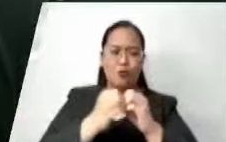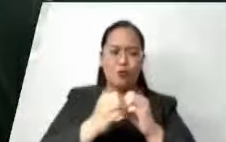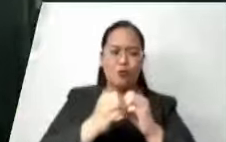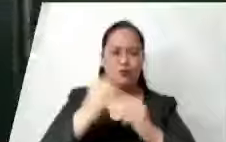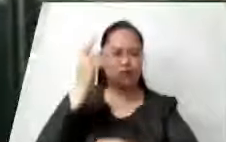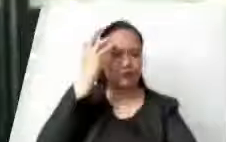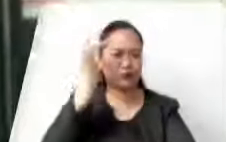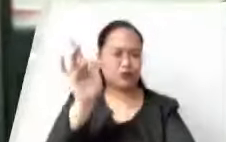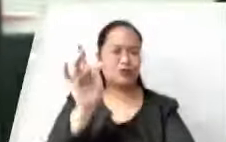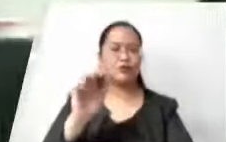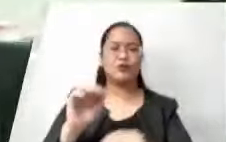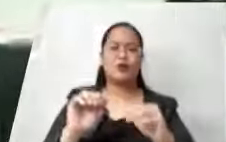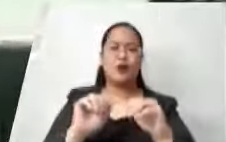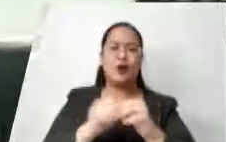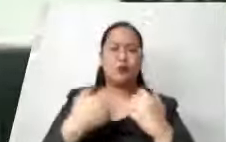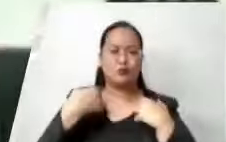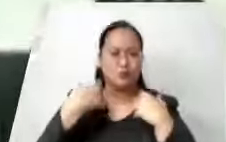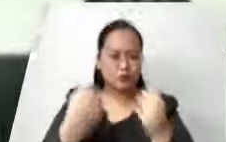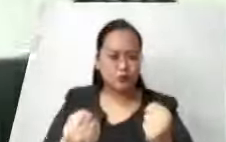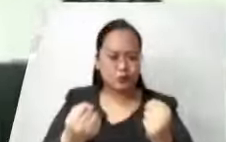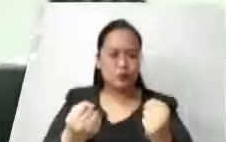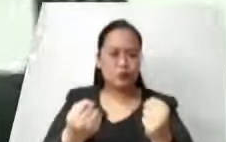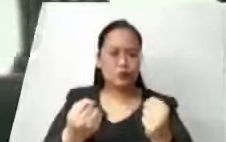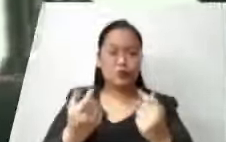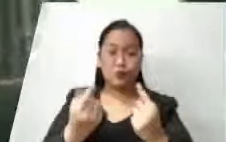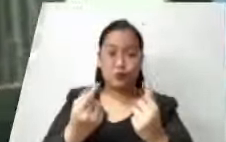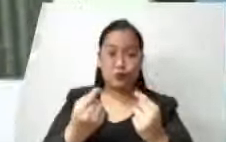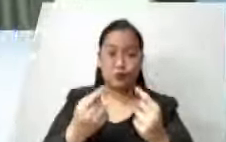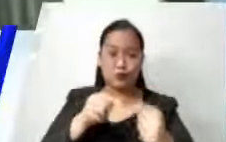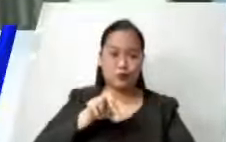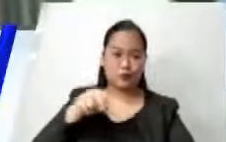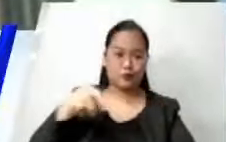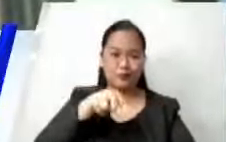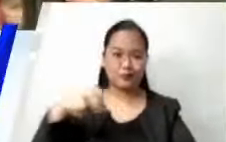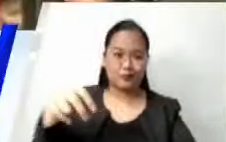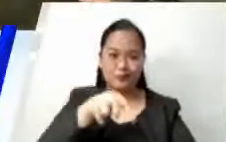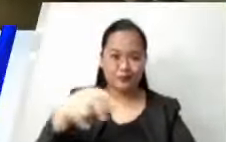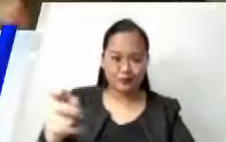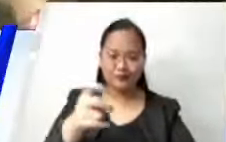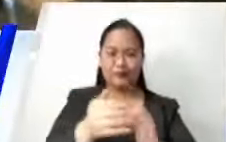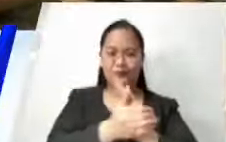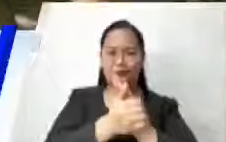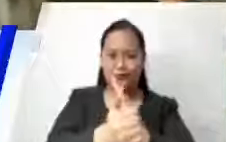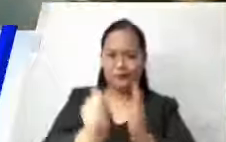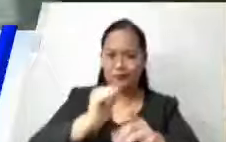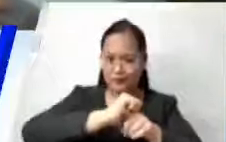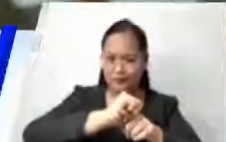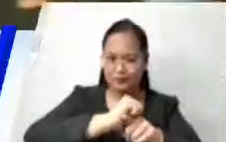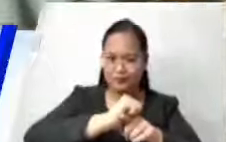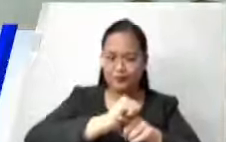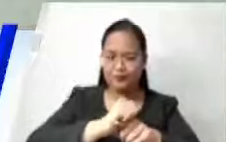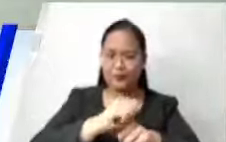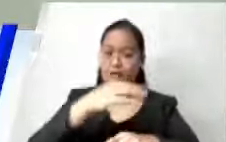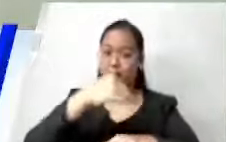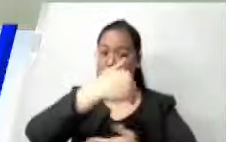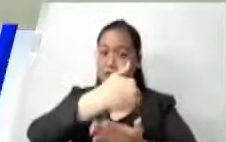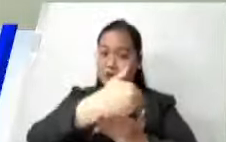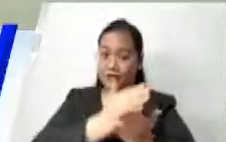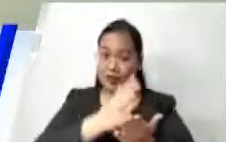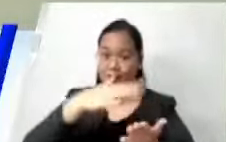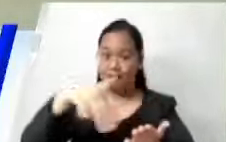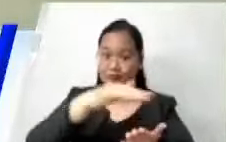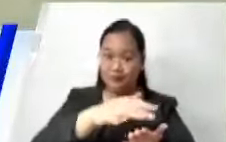ng obstacle course racing. Ilan sa mga batang ito ay pambato natin sa Spartan Kids World Championship